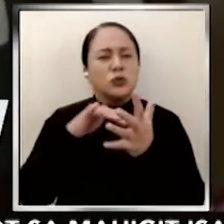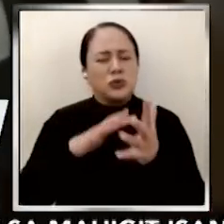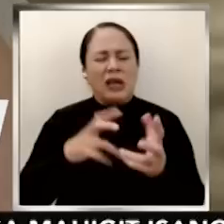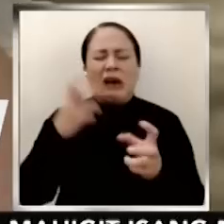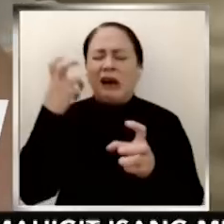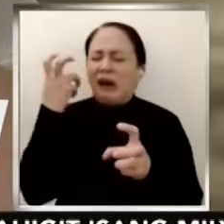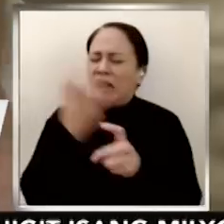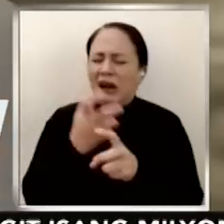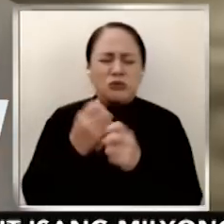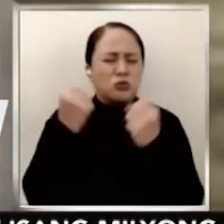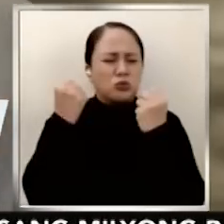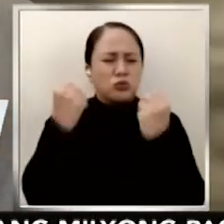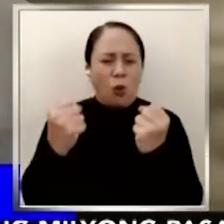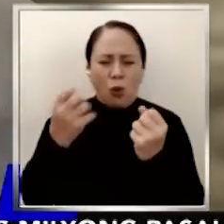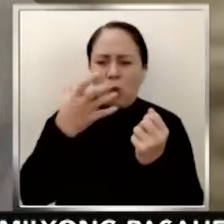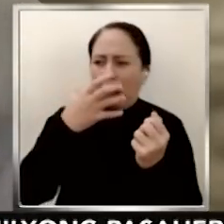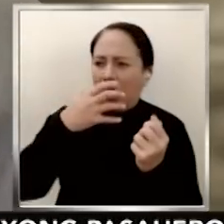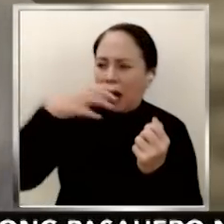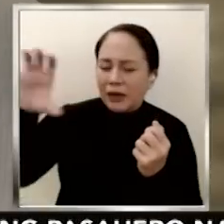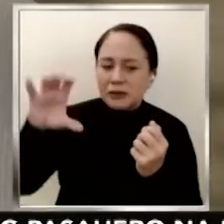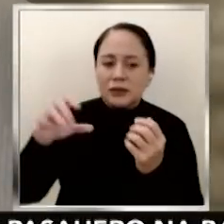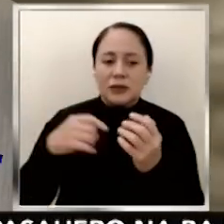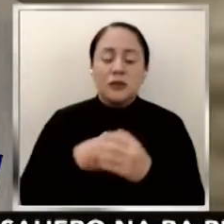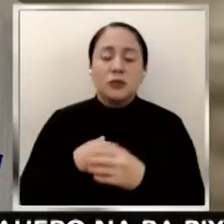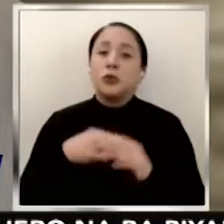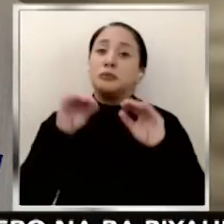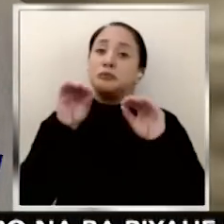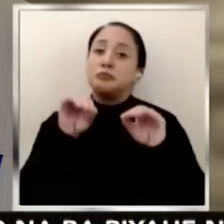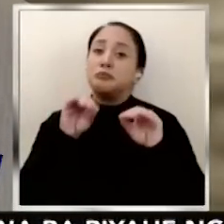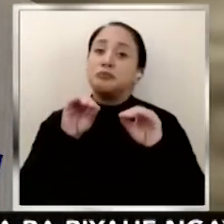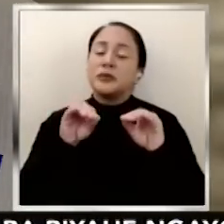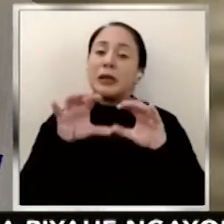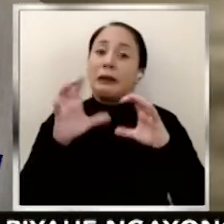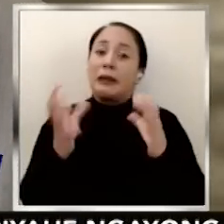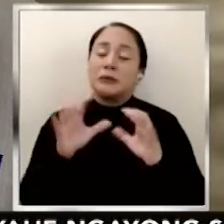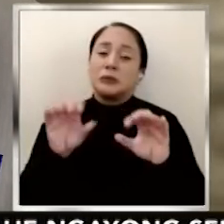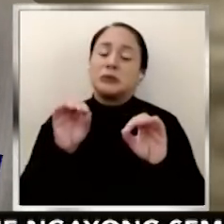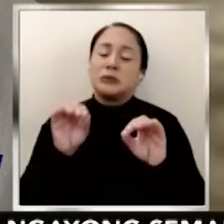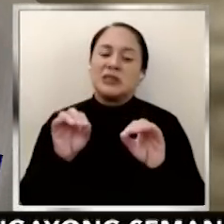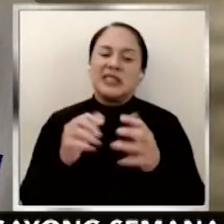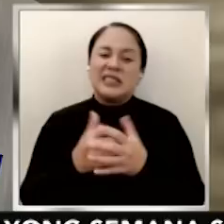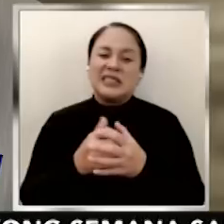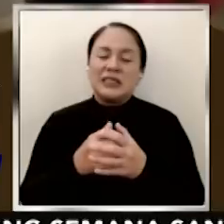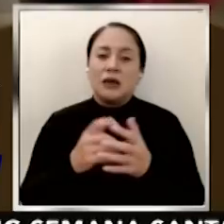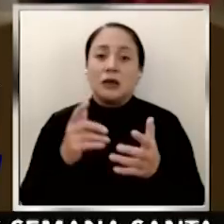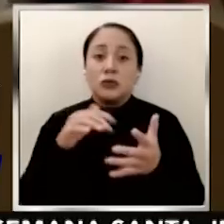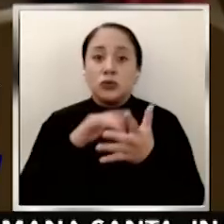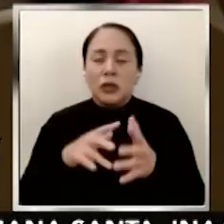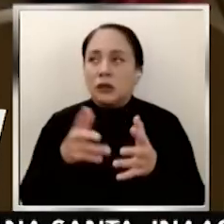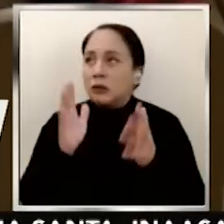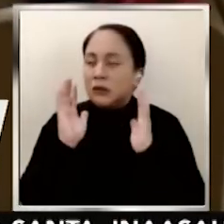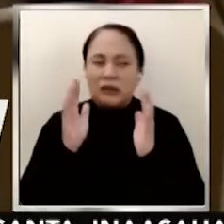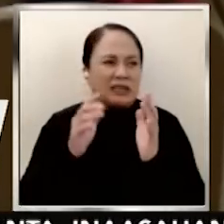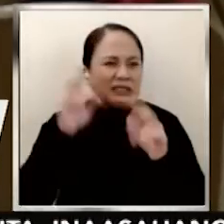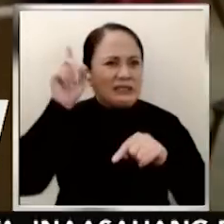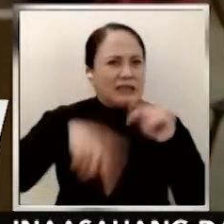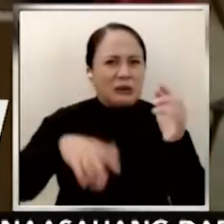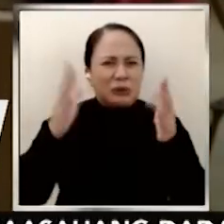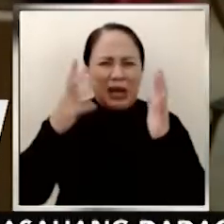init. Kapag nagle-lesson po kami, hindi na masyadong nagko-concentrate ang mga bata sa init. Kasi